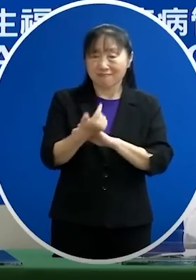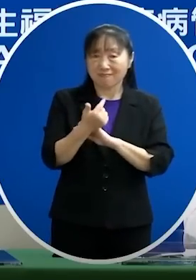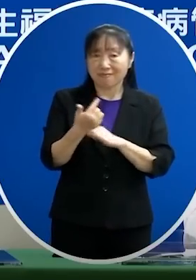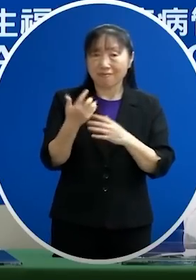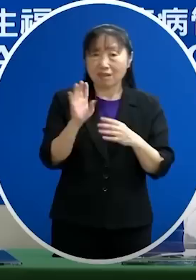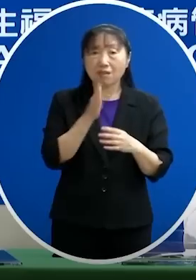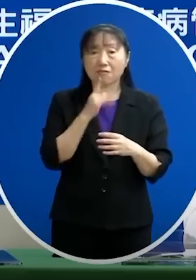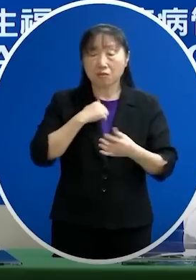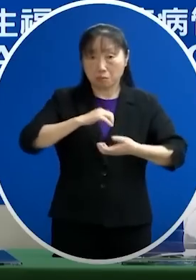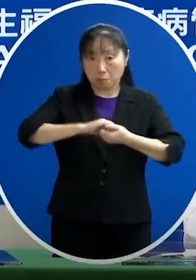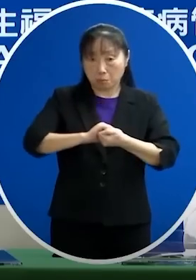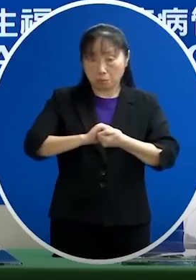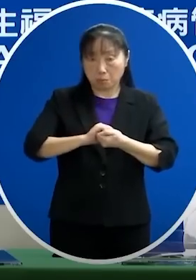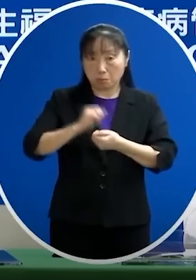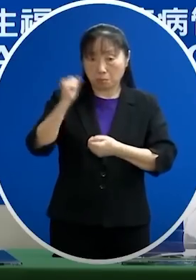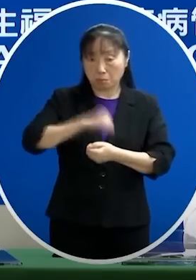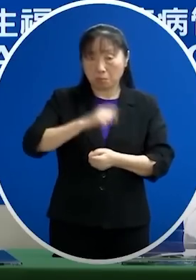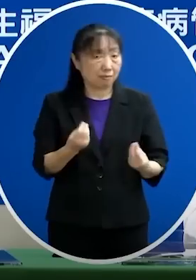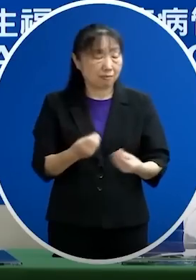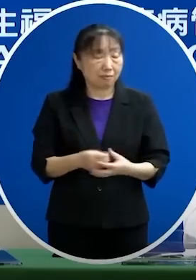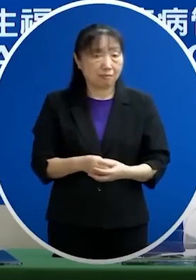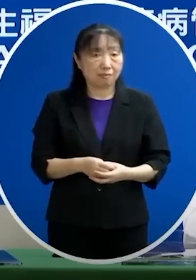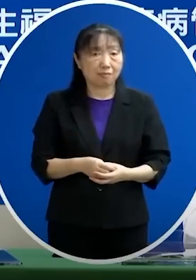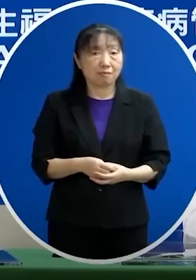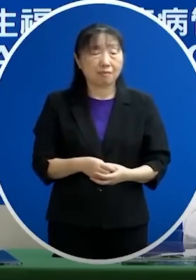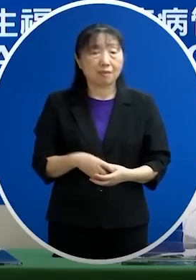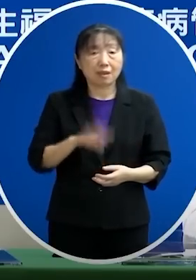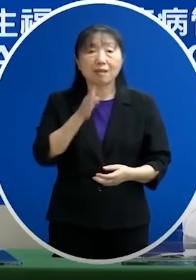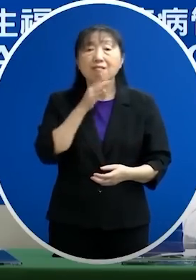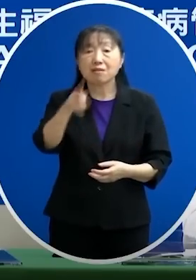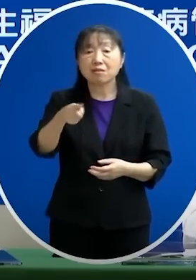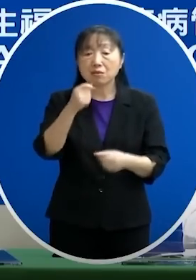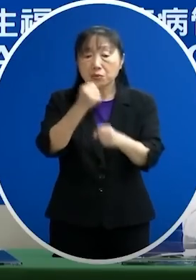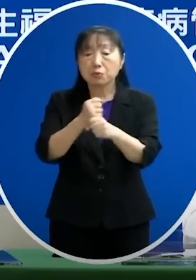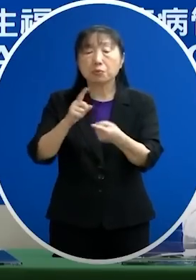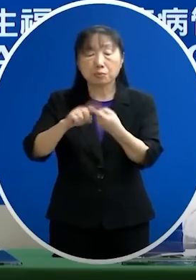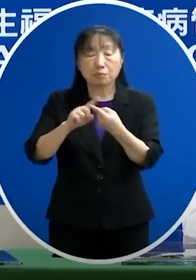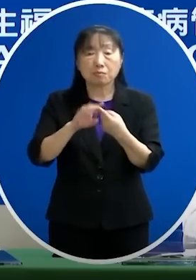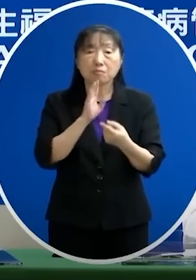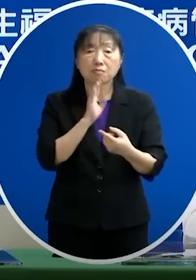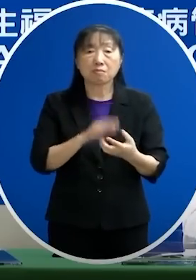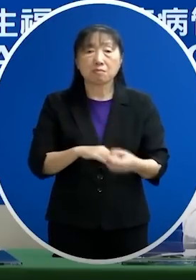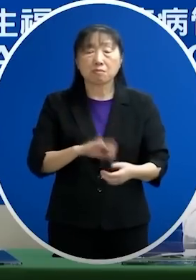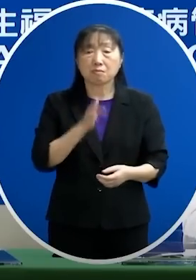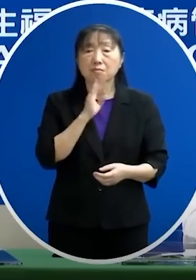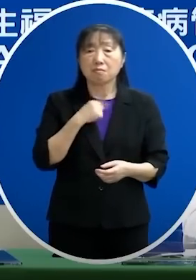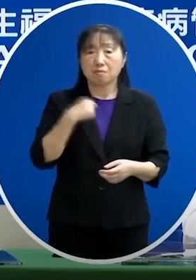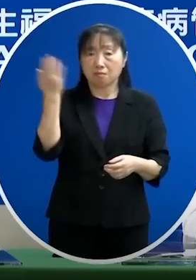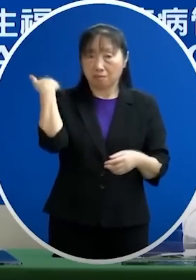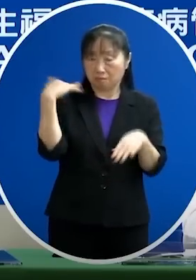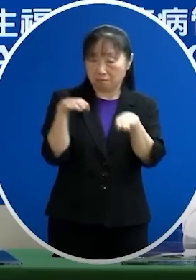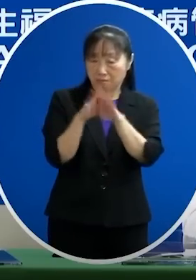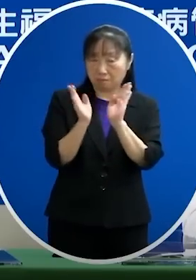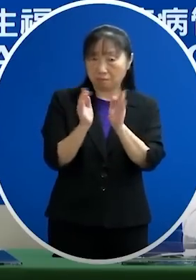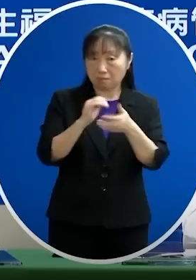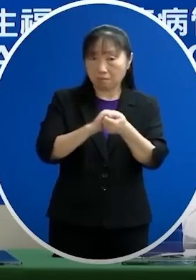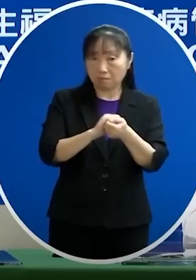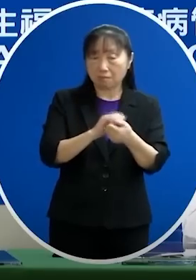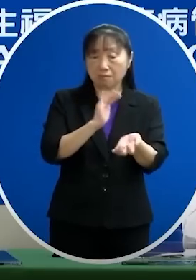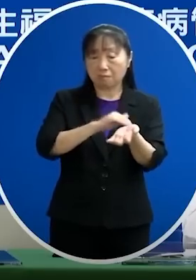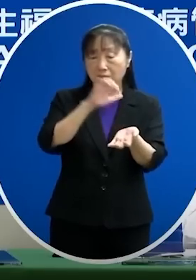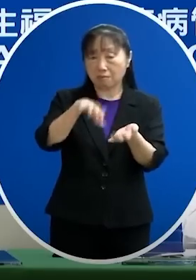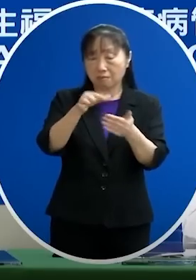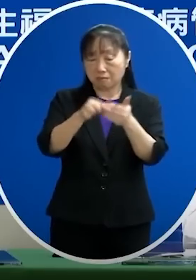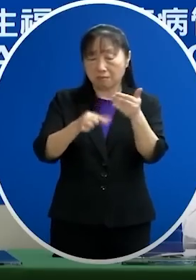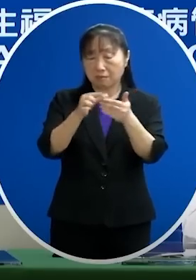是24小时以内，这我第一要声明。然后第二个呢，我们在一开始大家知道我们定的这个相关的这医疗院所的指